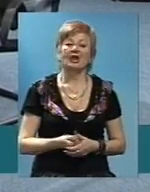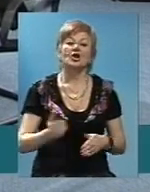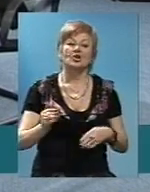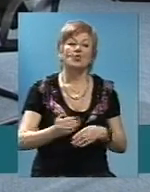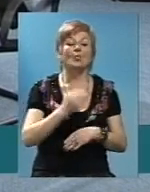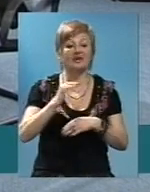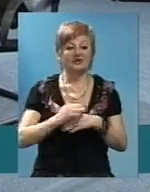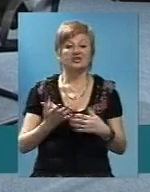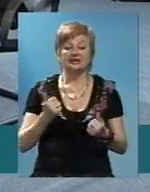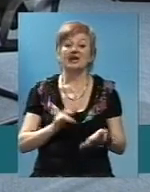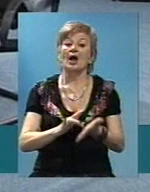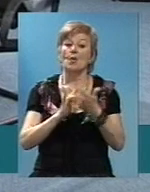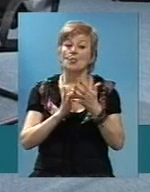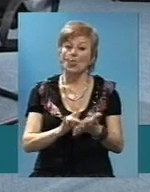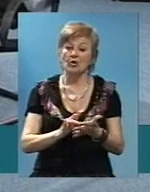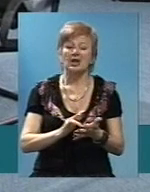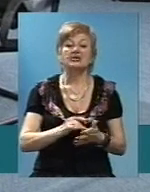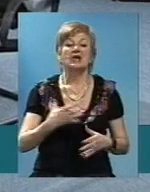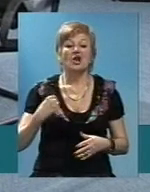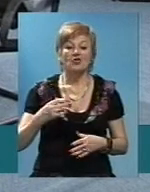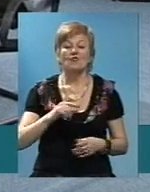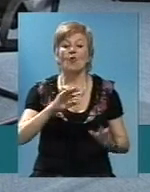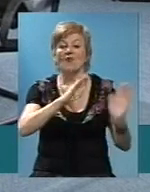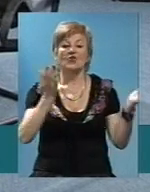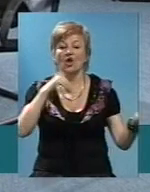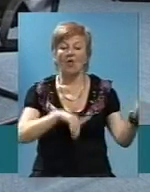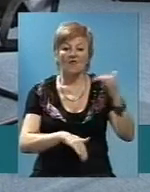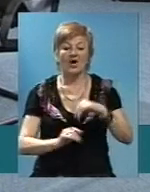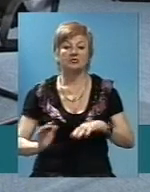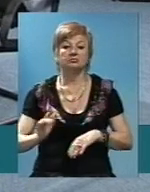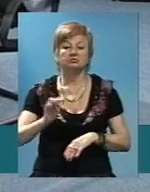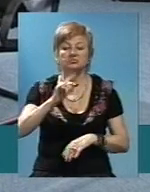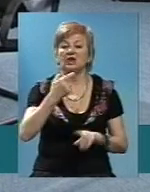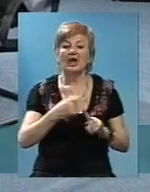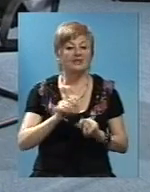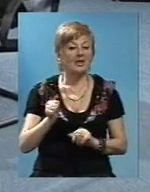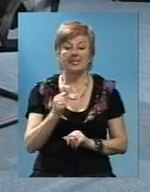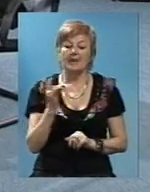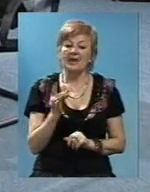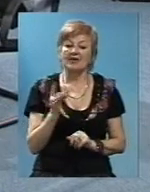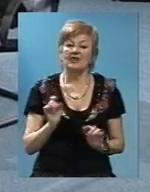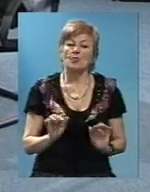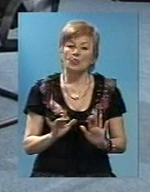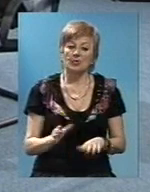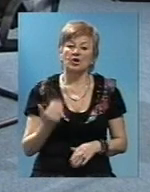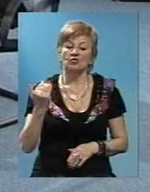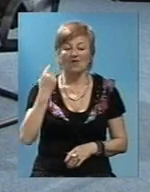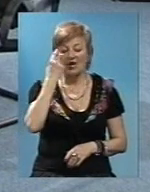раз, ось ця поїздка Львів, Ворог та Карпати та сходження на Говерлу, це не перший подібний захід, який ви